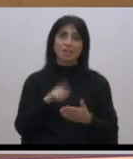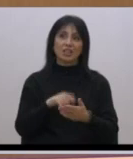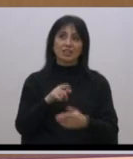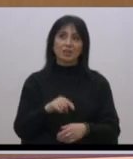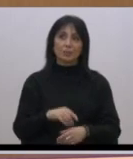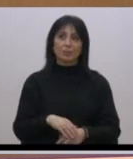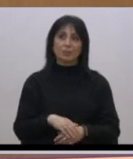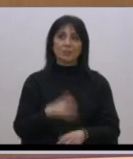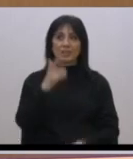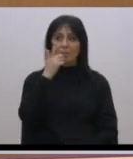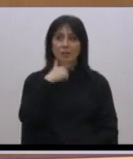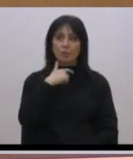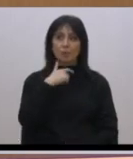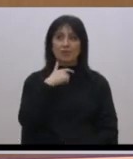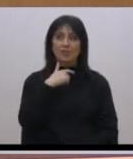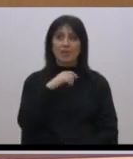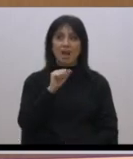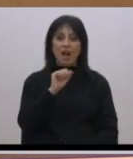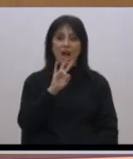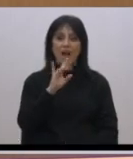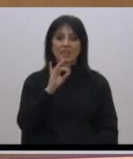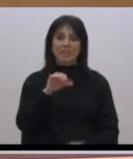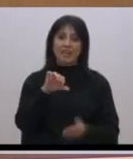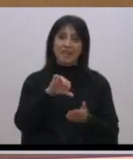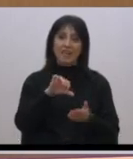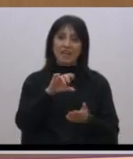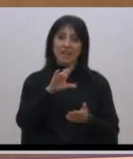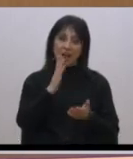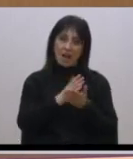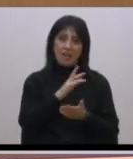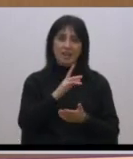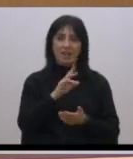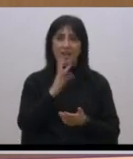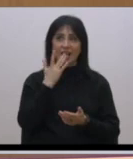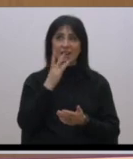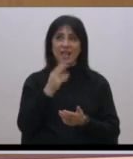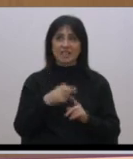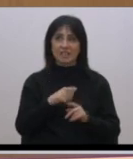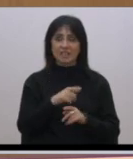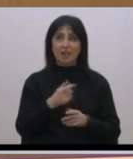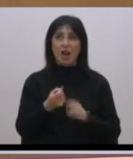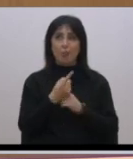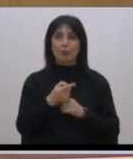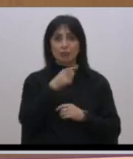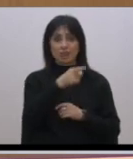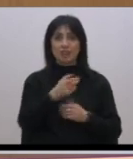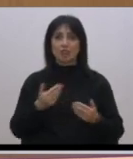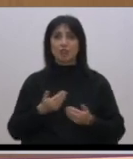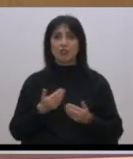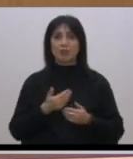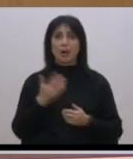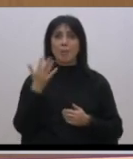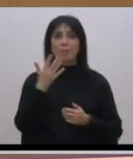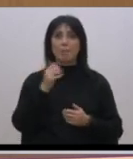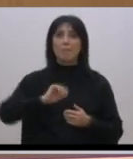შეკითხვას. ბატონი ანდრი გამოდის თუ არა ნაცი? Radgan აღმოჩნდა რომ თურმე ის ცხოვრობს